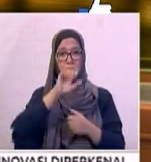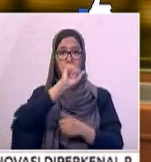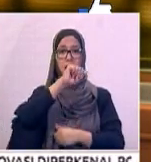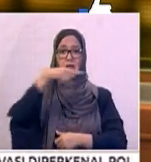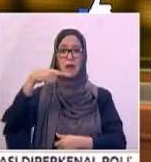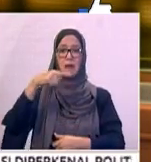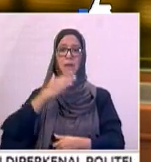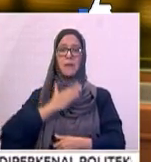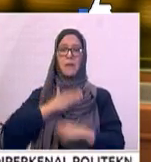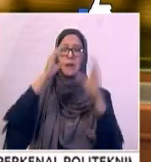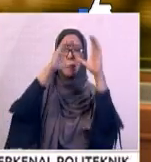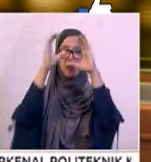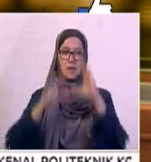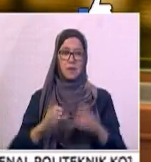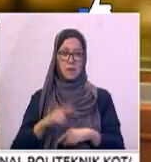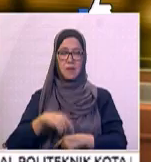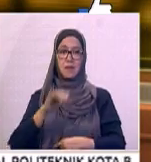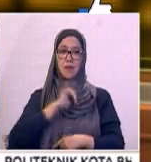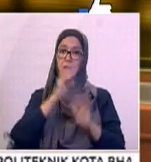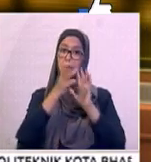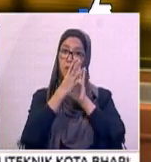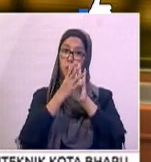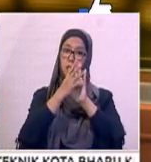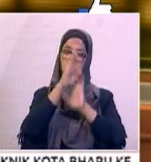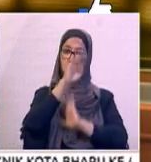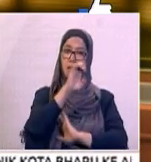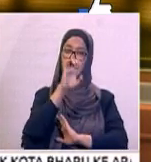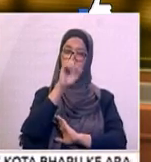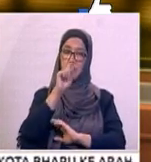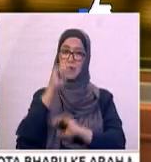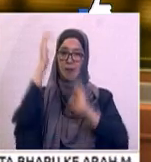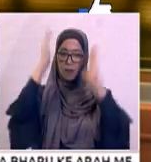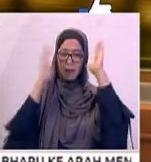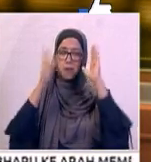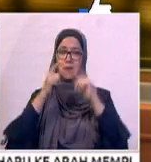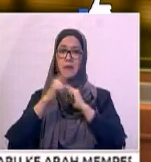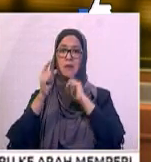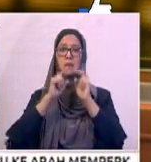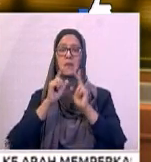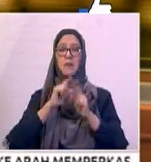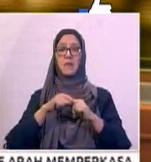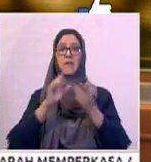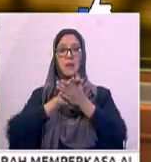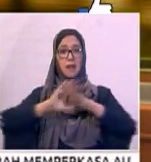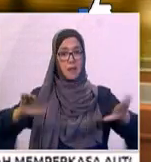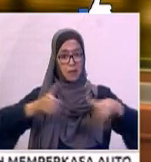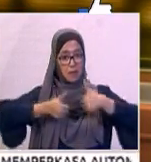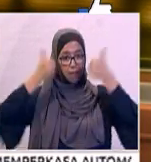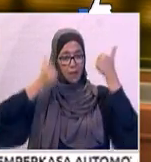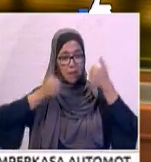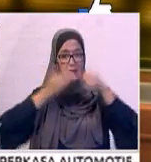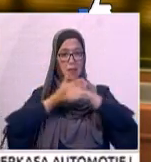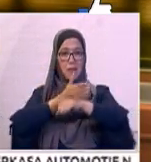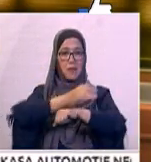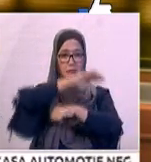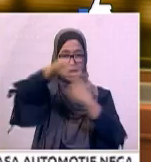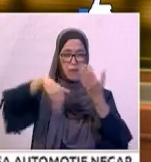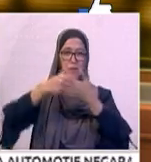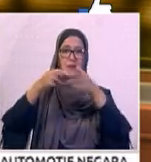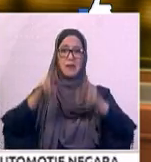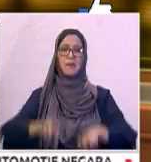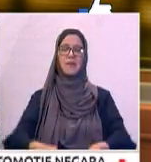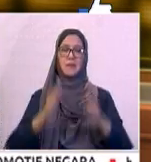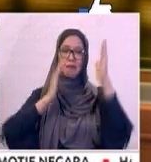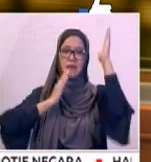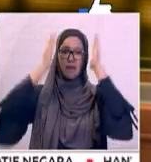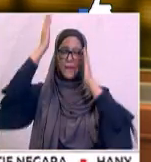saya mewakili Met Malaysia ingin mengucapkan selamat Hari Raya Aidiladha kepada semua rakyat Malaysia. Baiklah, sebelum pisah kita lihat ramalan